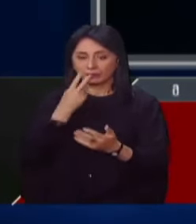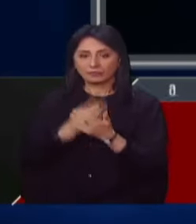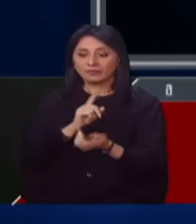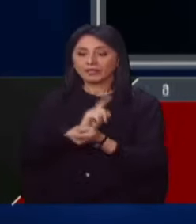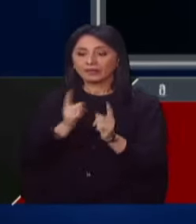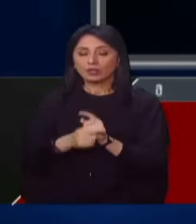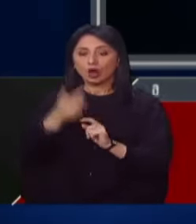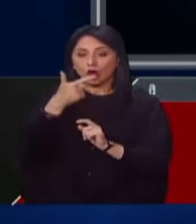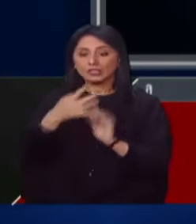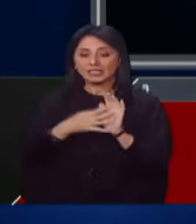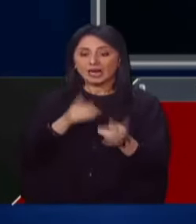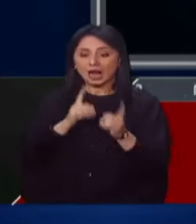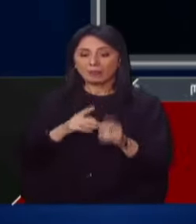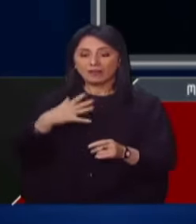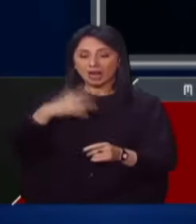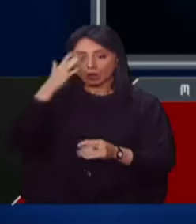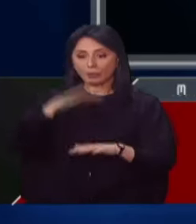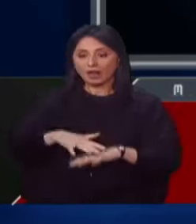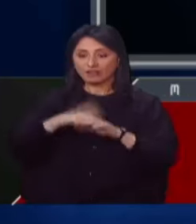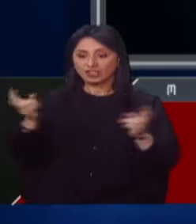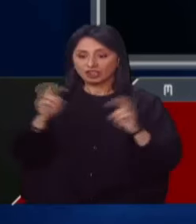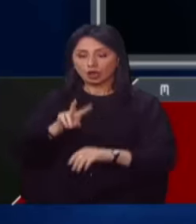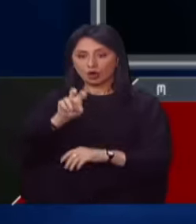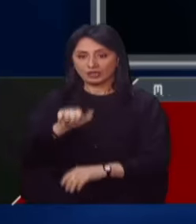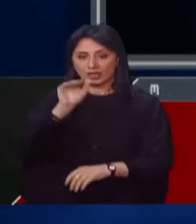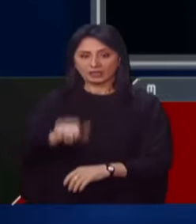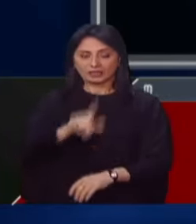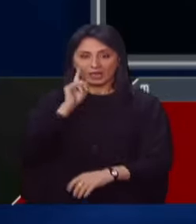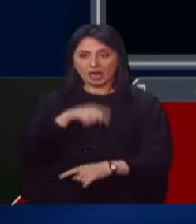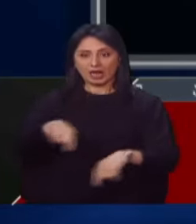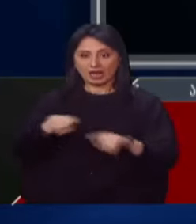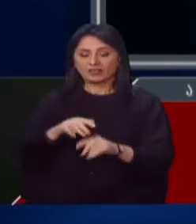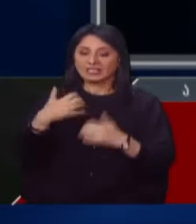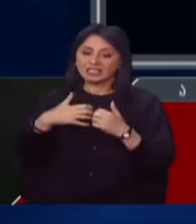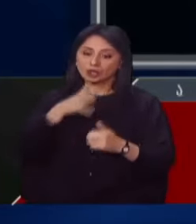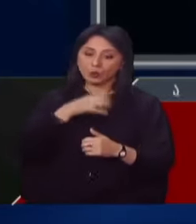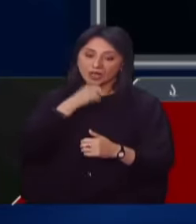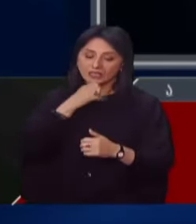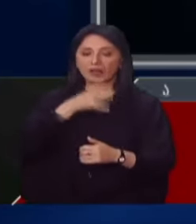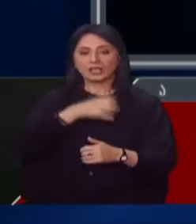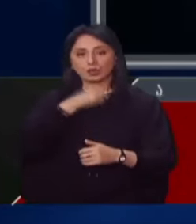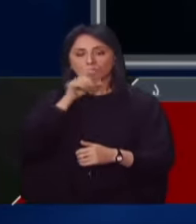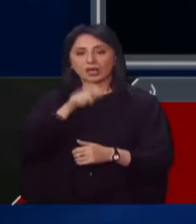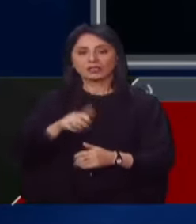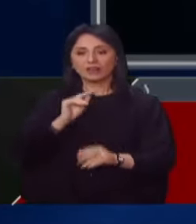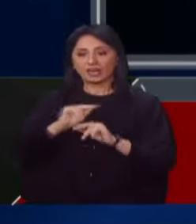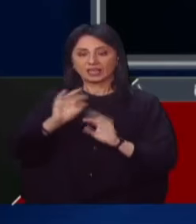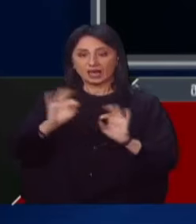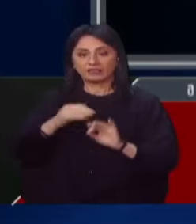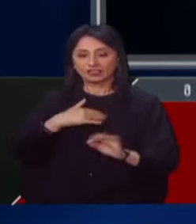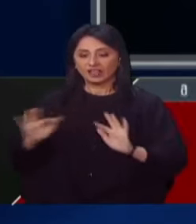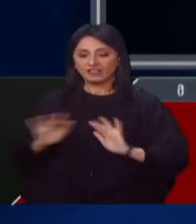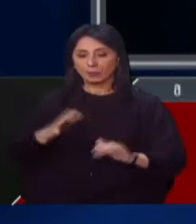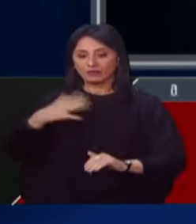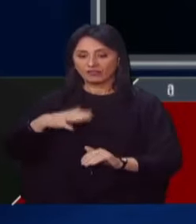მიხედვით, არამედ 29 აპრილს ქართული ოცნების აქციაზე მოსული 200.000 ახალგაზრდა საშუალო ასაკისა და ასაკოვანი ადამიანის კარნახით. ჩვენ